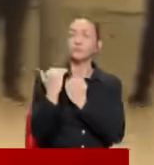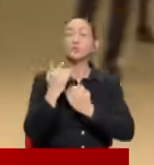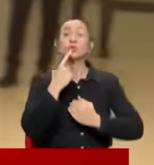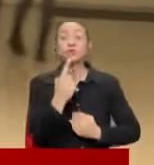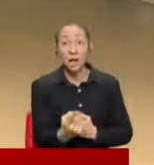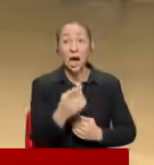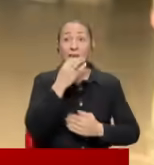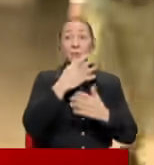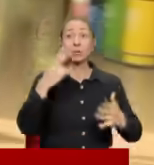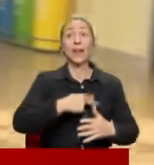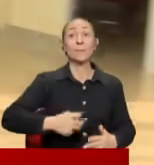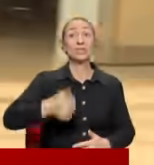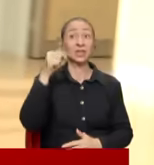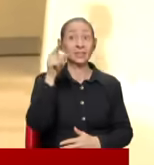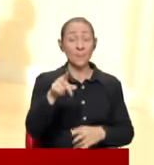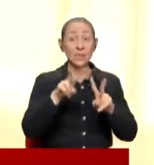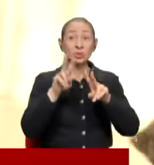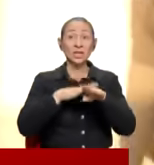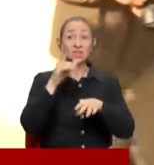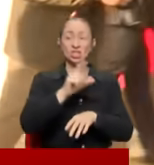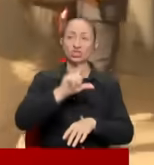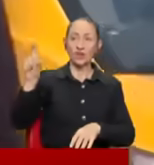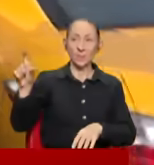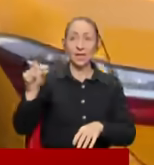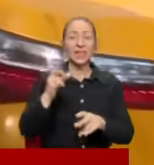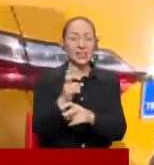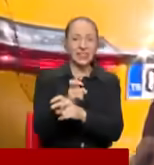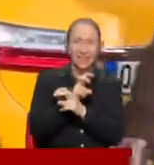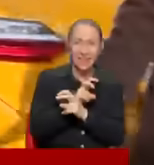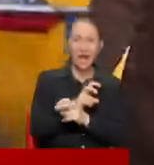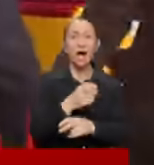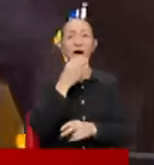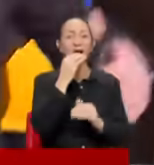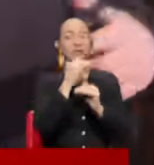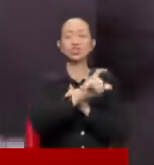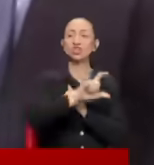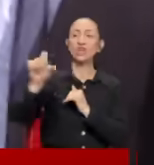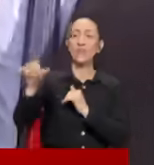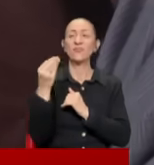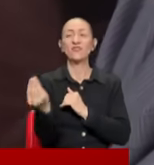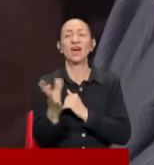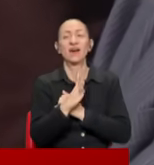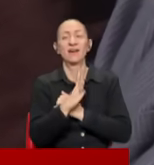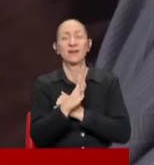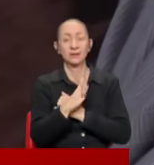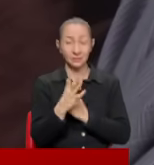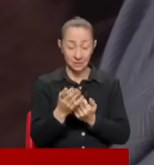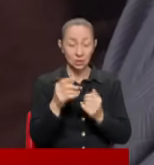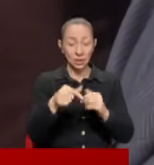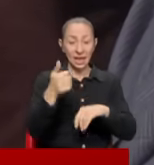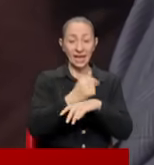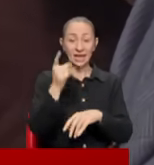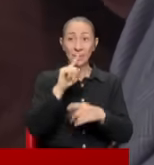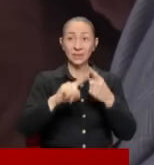sözlerine Ankara Büyükşehir Belediye Başkanı Mansur Yavaş'ın yanıtı, tehdide Ankara halkı cevabı verecektir dedi. Şu anda zaten